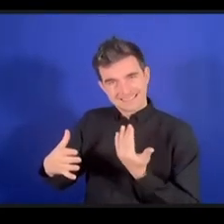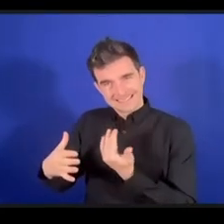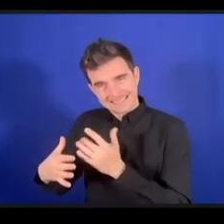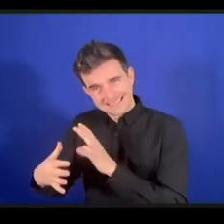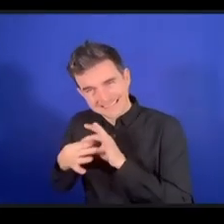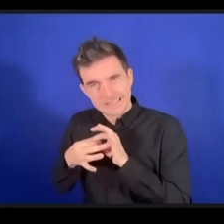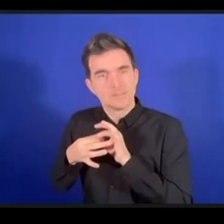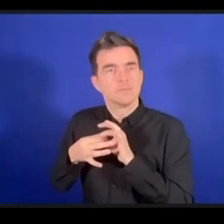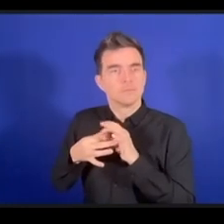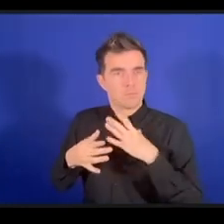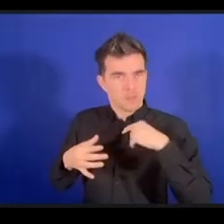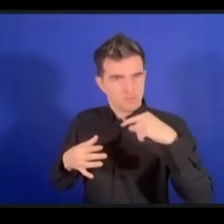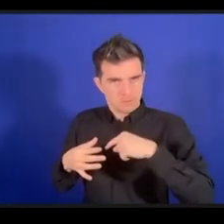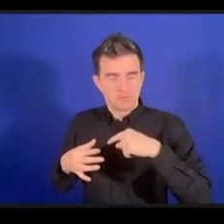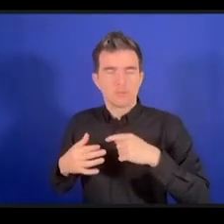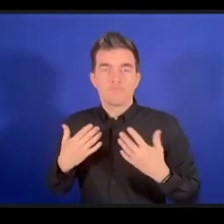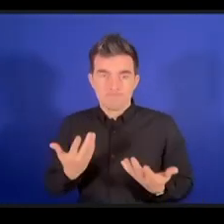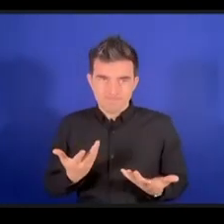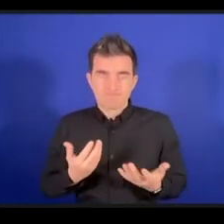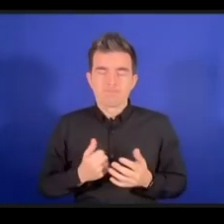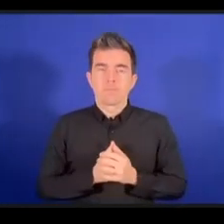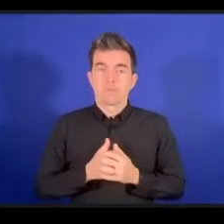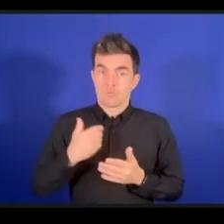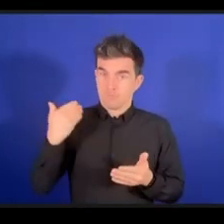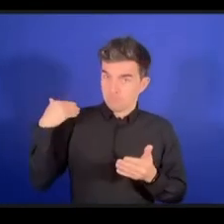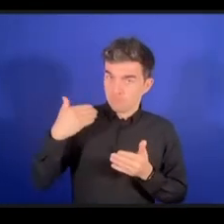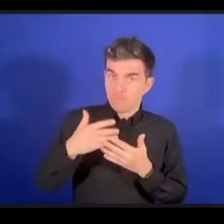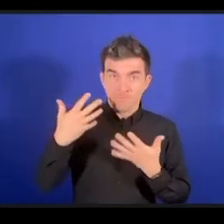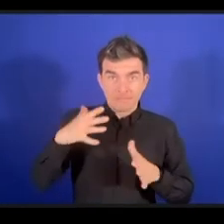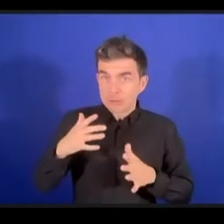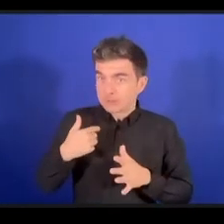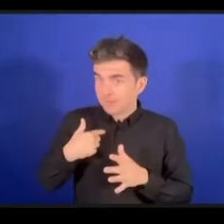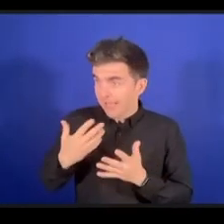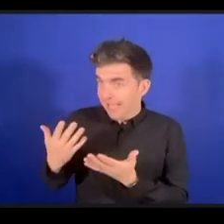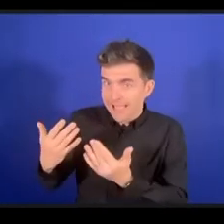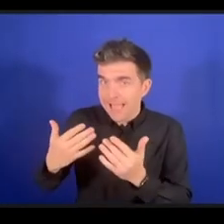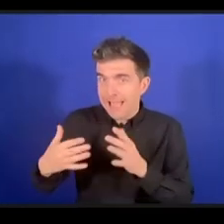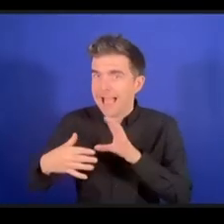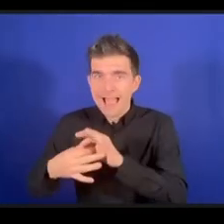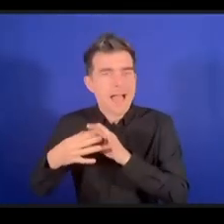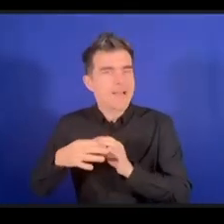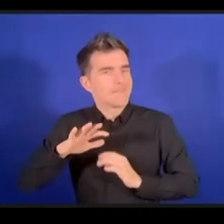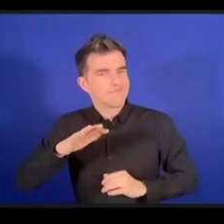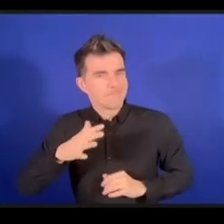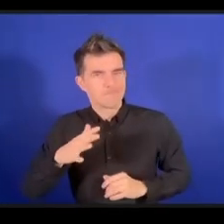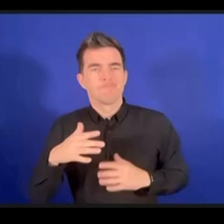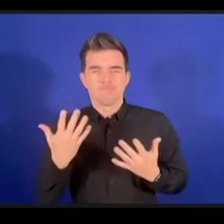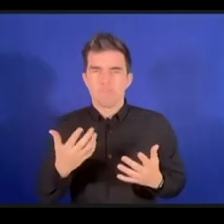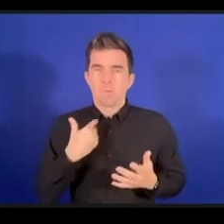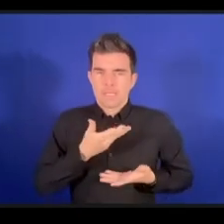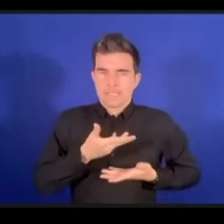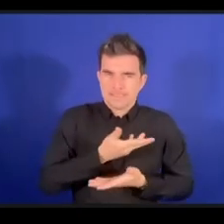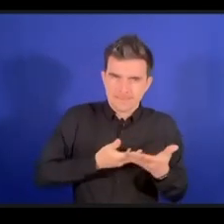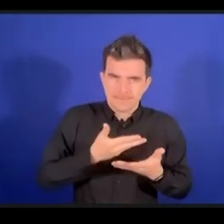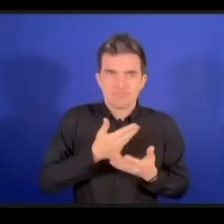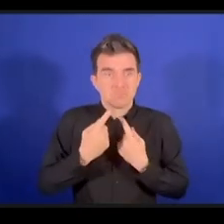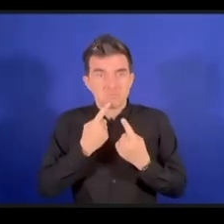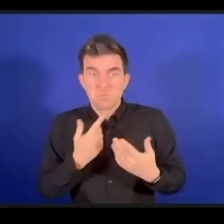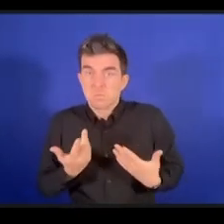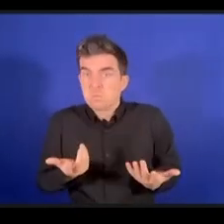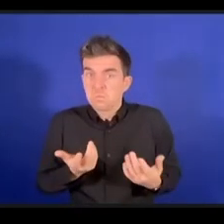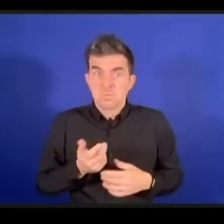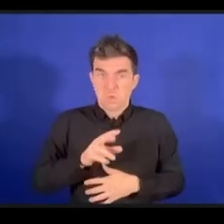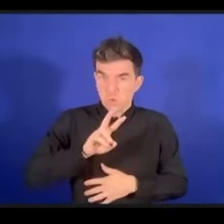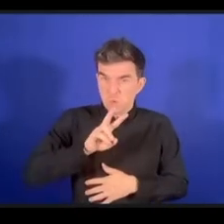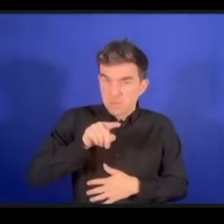讲的是这27亿人吧，有可能是26亿人，就是还没有联网的人。